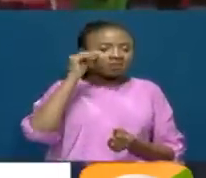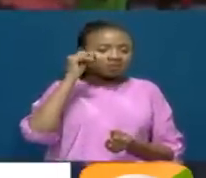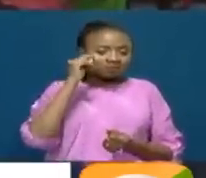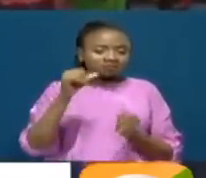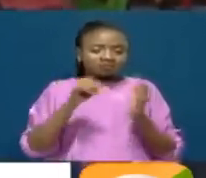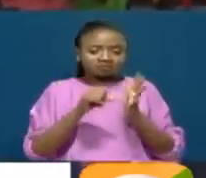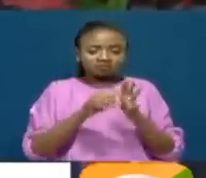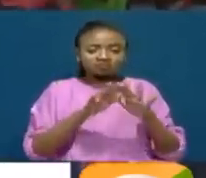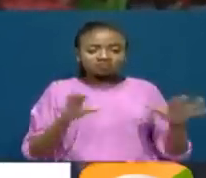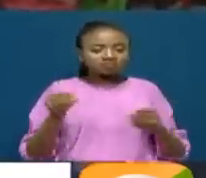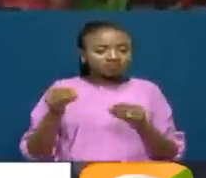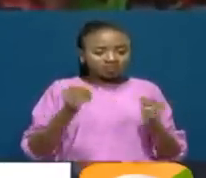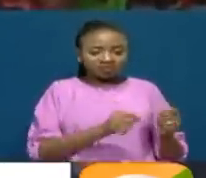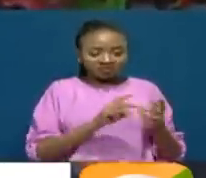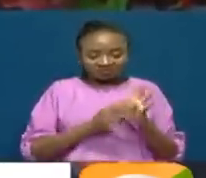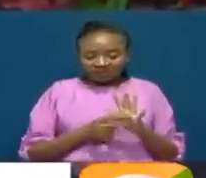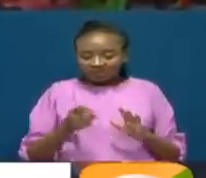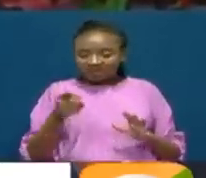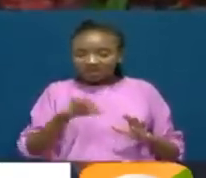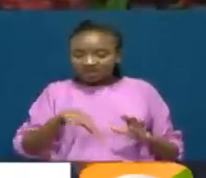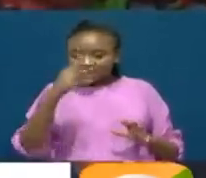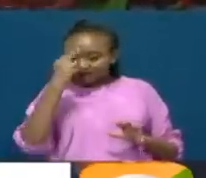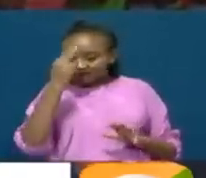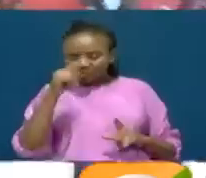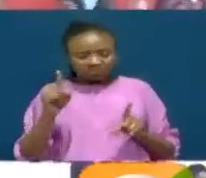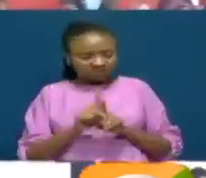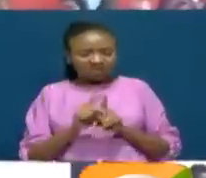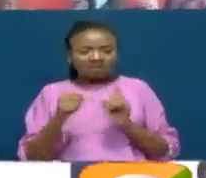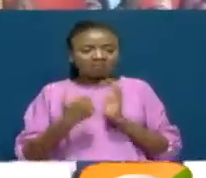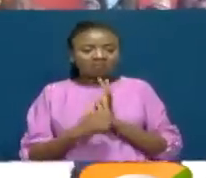zaidi, atashindwa na Kedong. Atashindwa na Kedong.